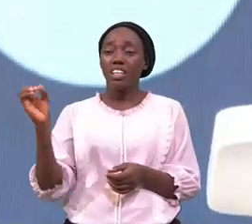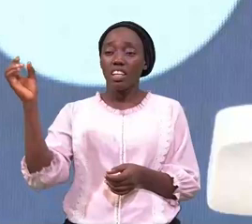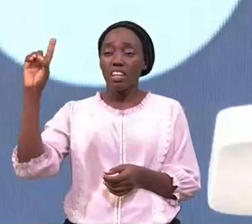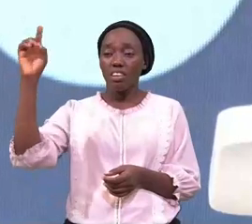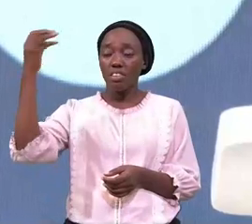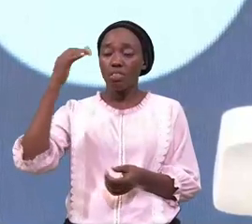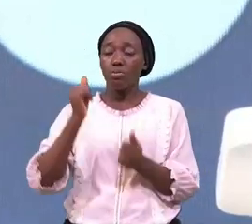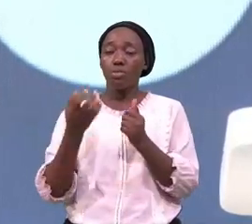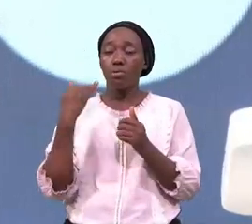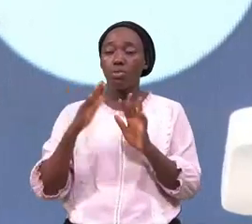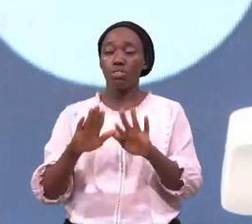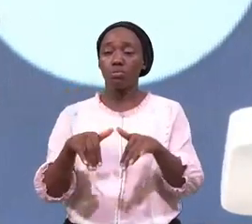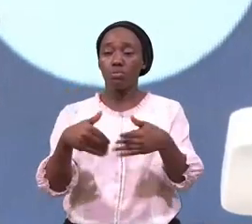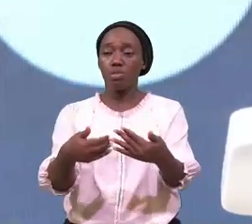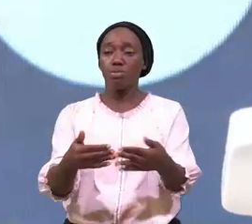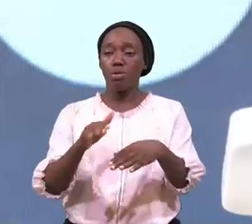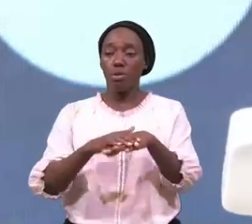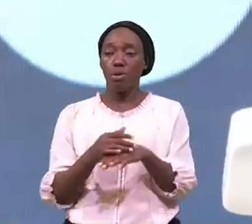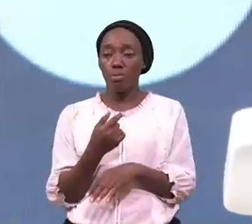Et sa grâce envers moi